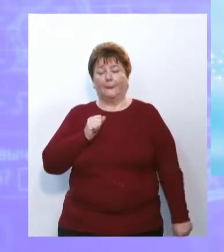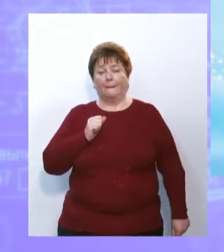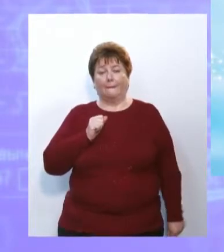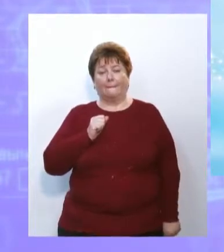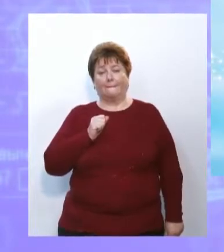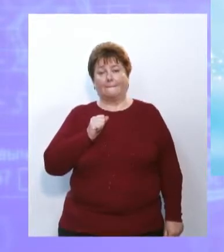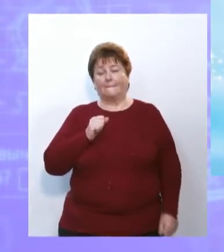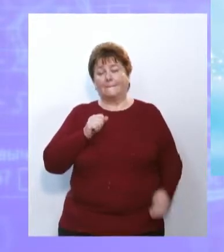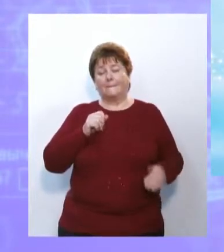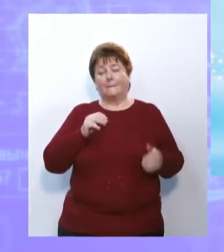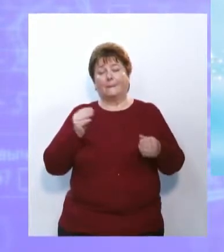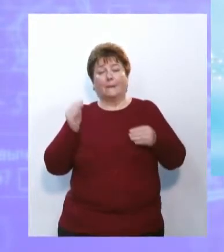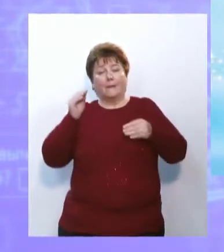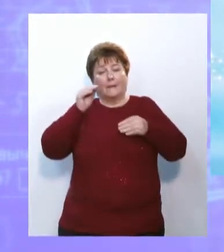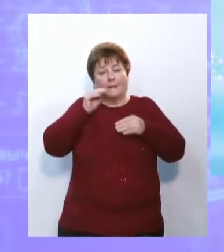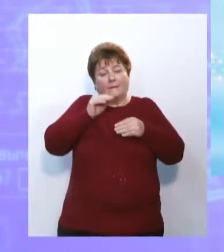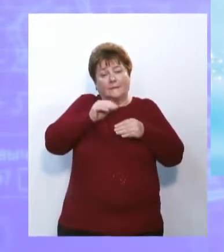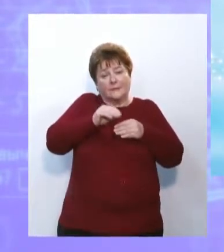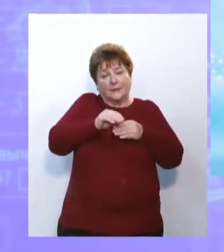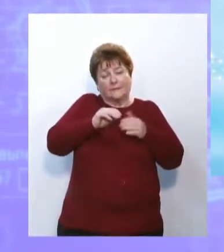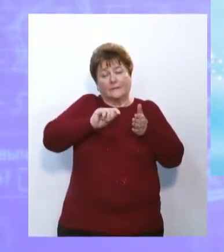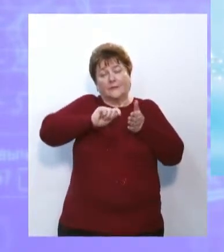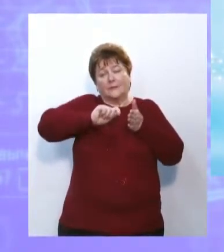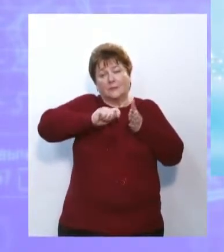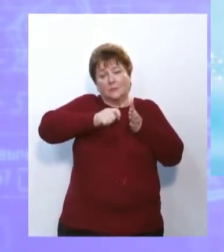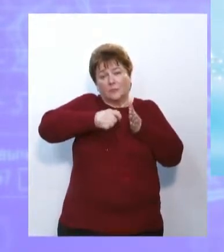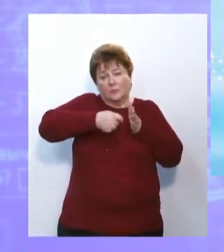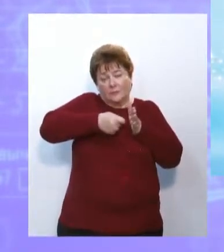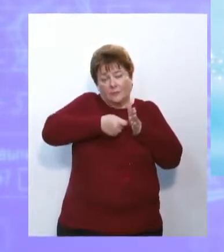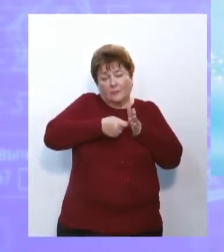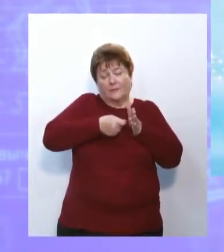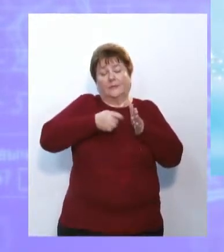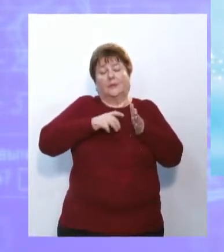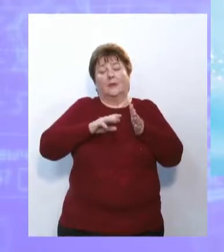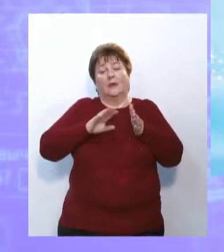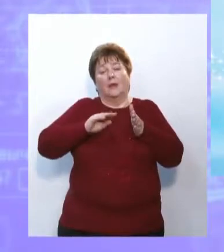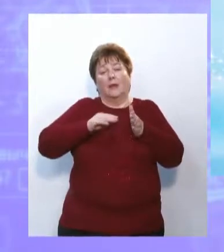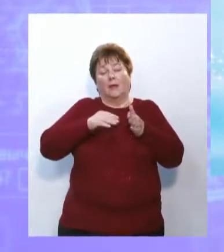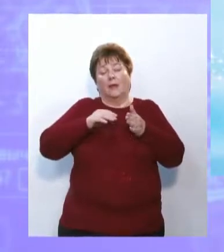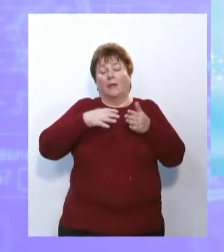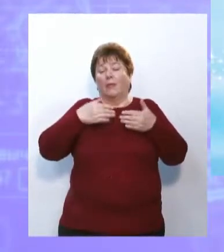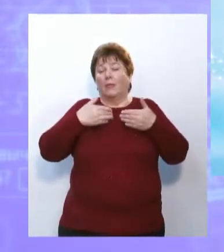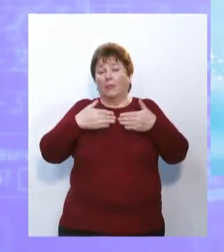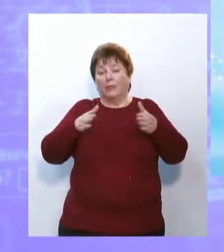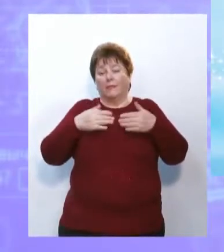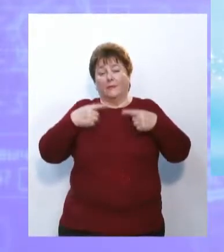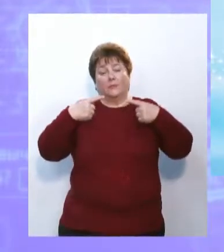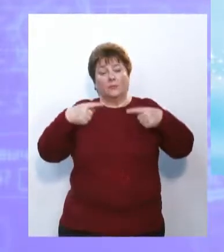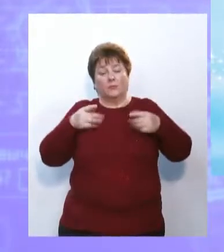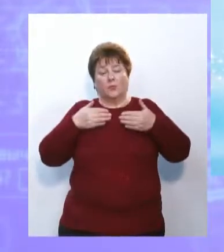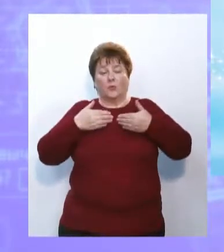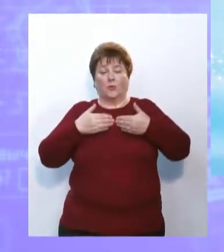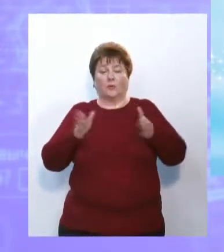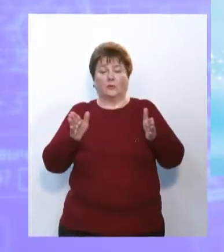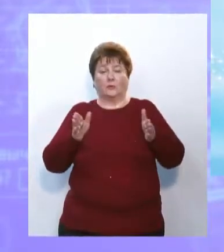Вставь в замочек, поверни, дверь любую отопри.